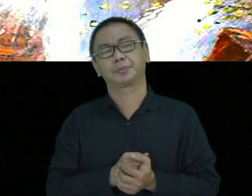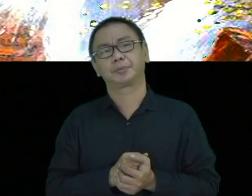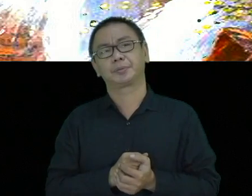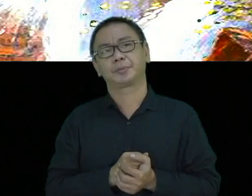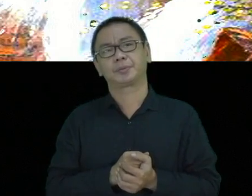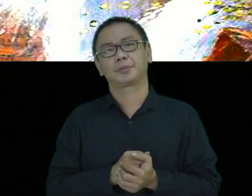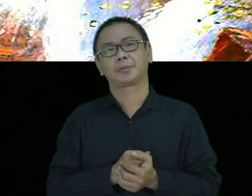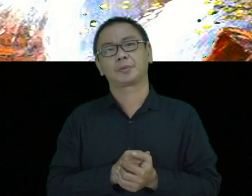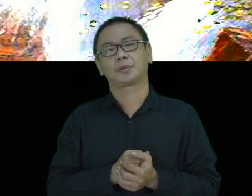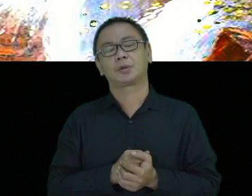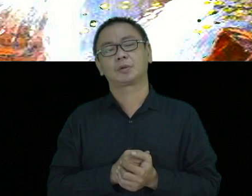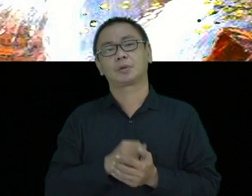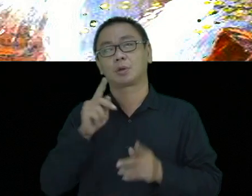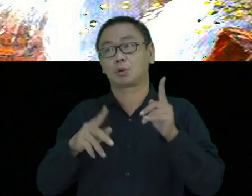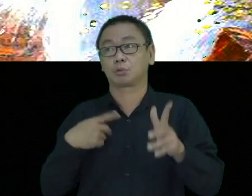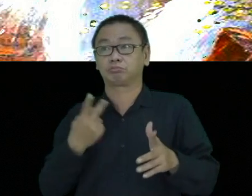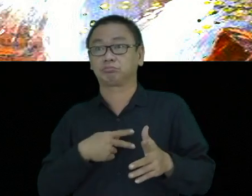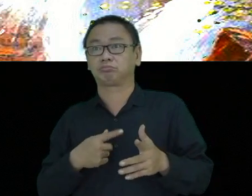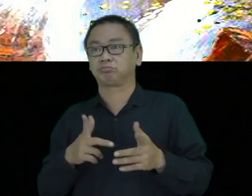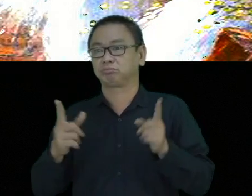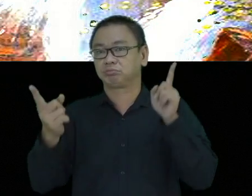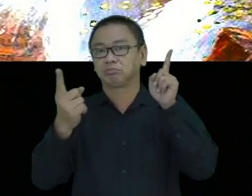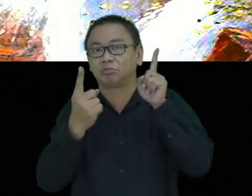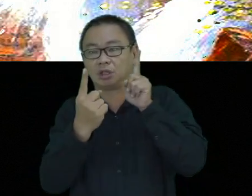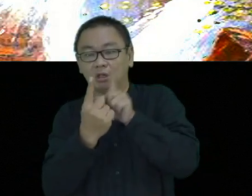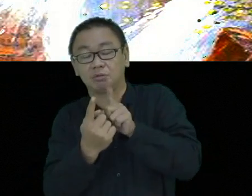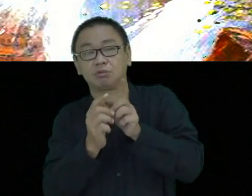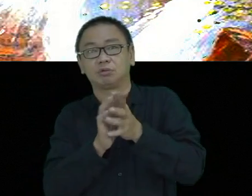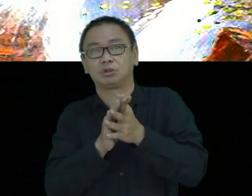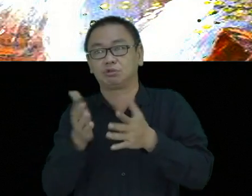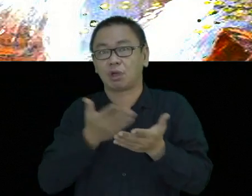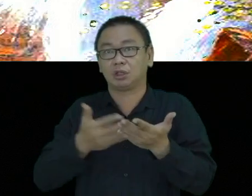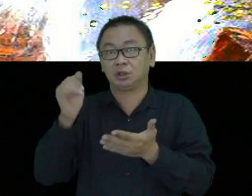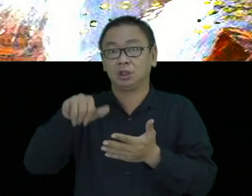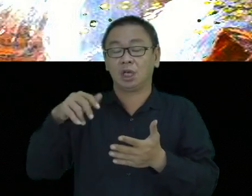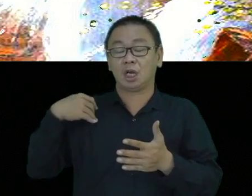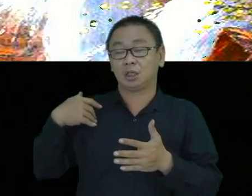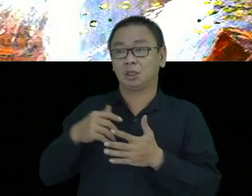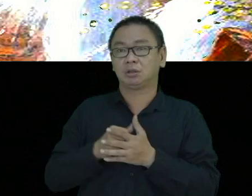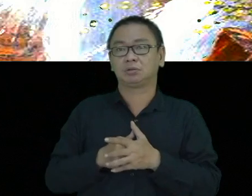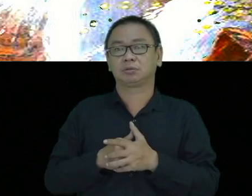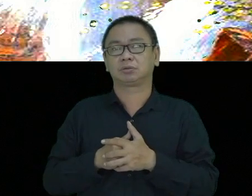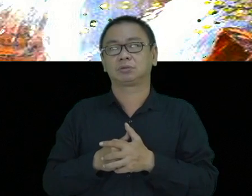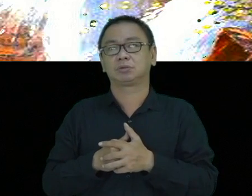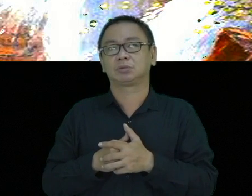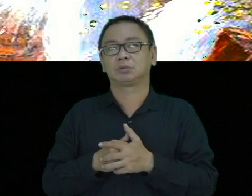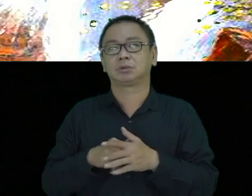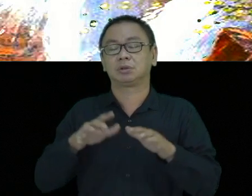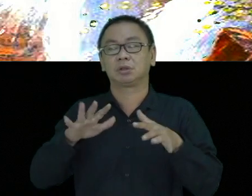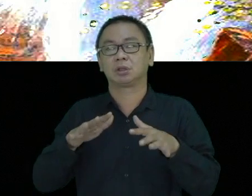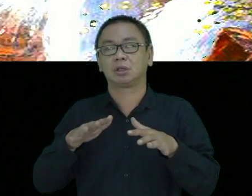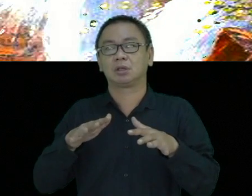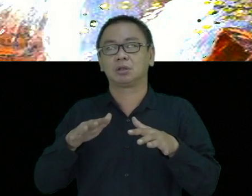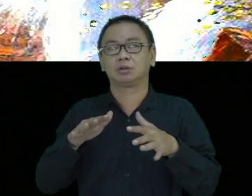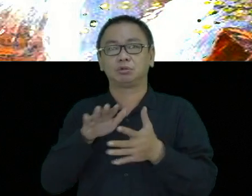Sehingga ketika kita harus berhadapan dengan situasi yang ada pada saat ini, situasi real, ketika